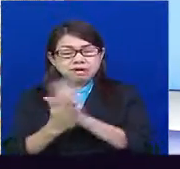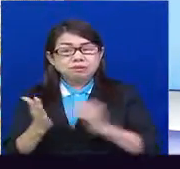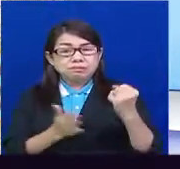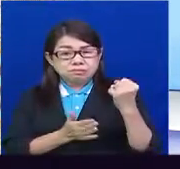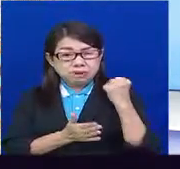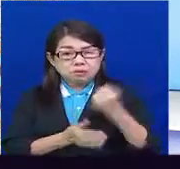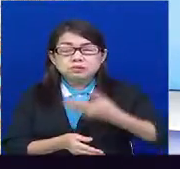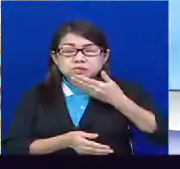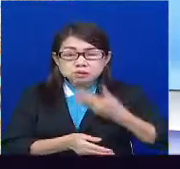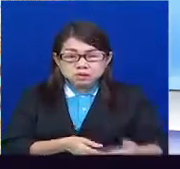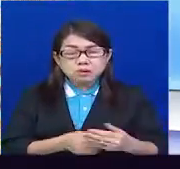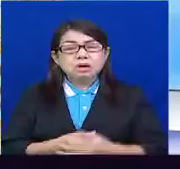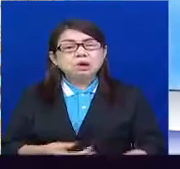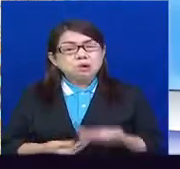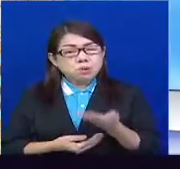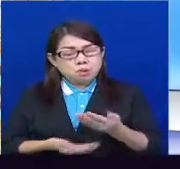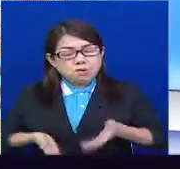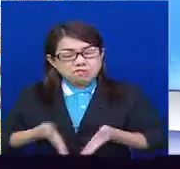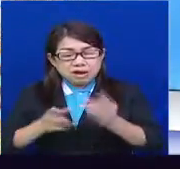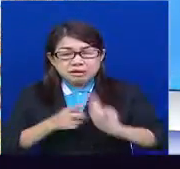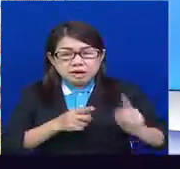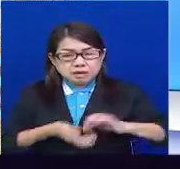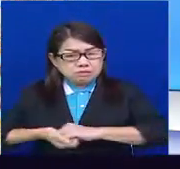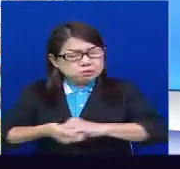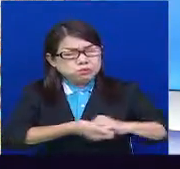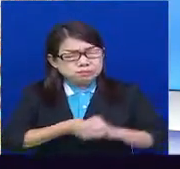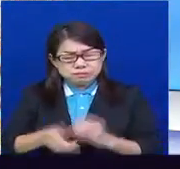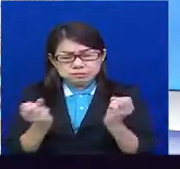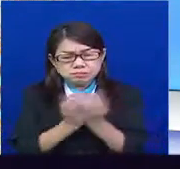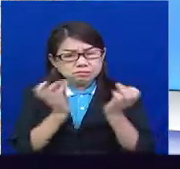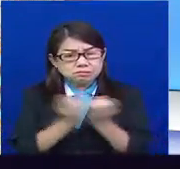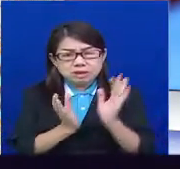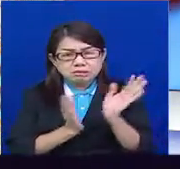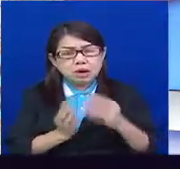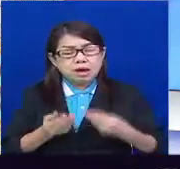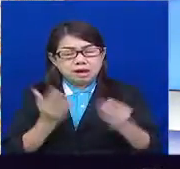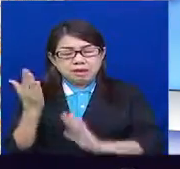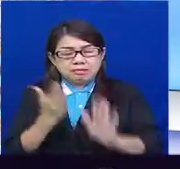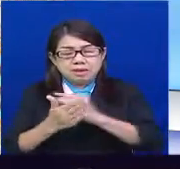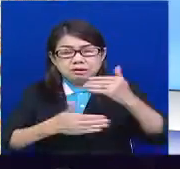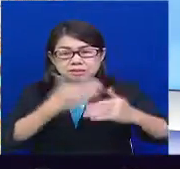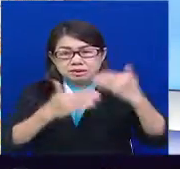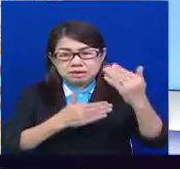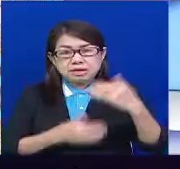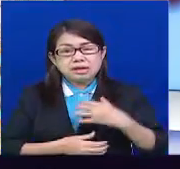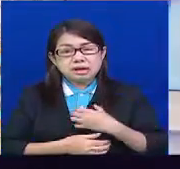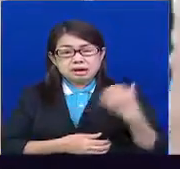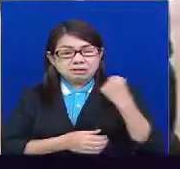ร่วมมือทุกฝ่ายค่ะอย่าสร้างความขัดแย้งเพื่อประเทศชาติเดินไปข้างหน้าระบุไม่เคยคิดสึทอดอำนาจ